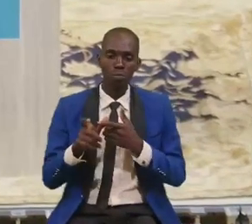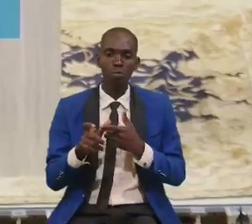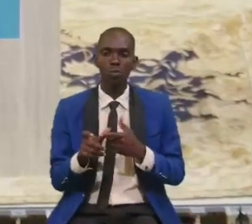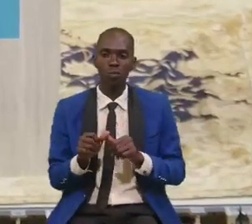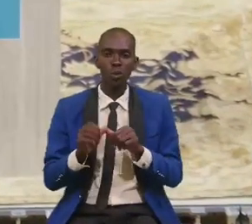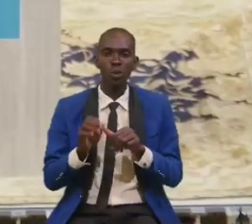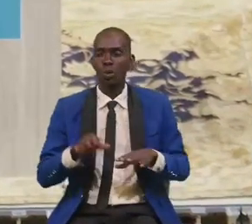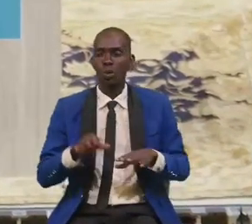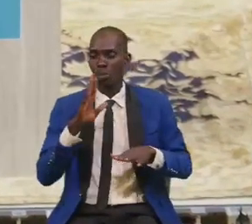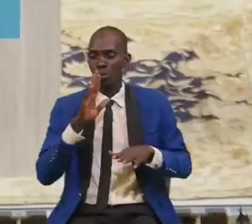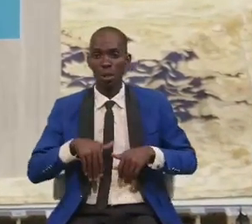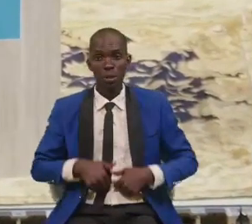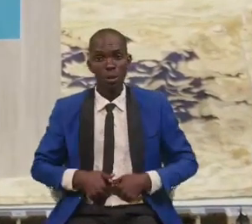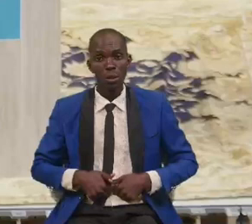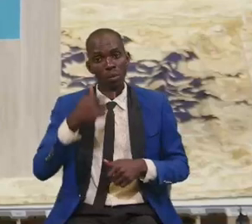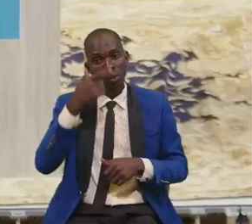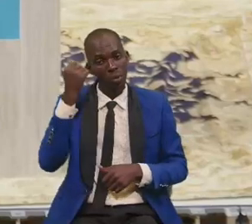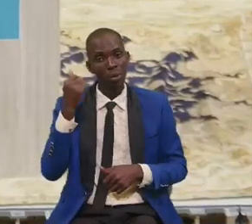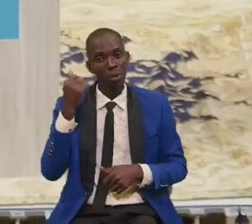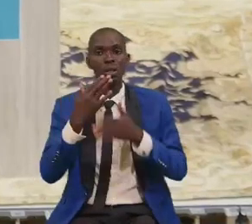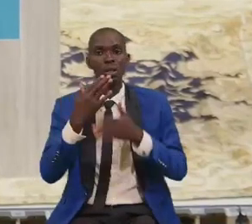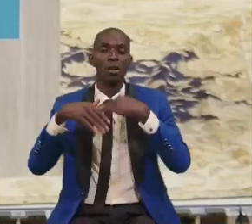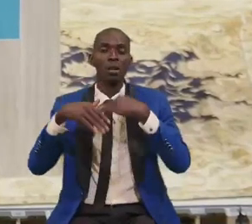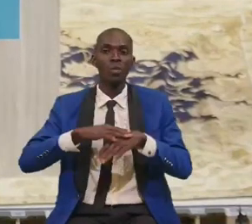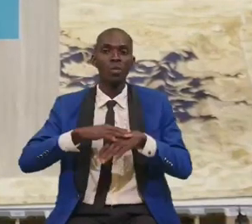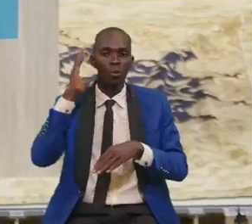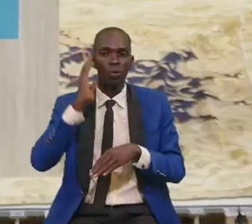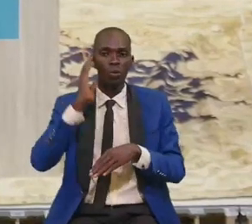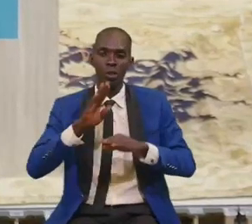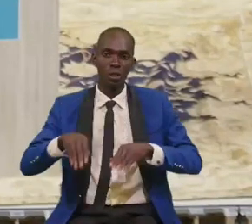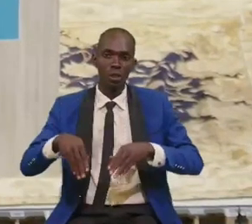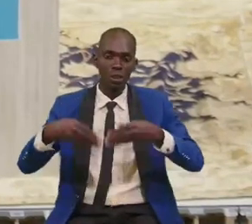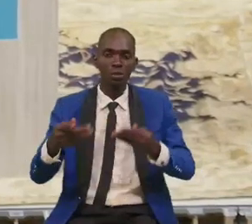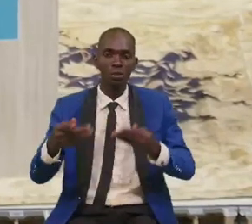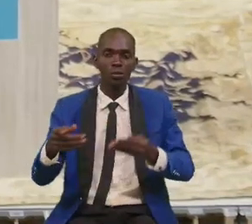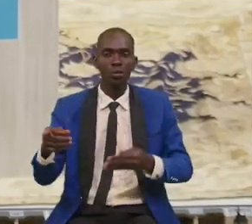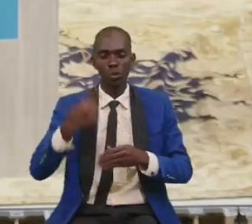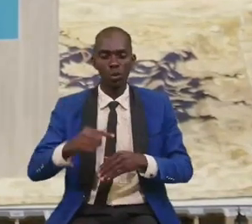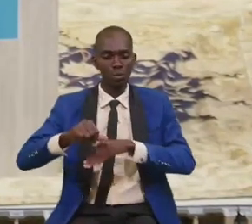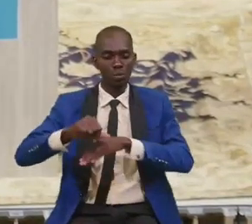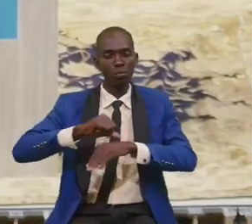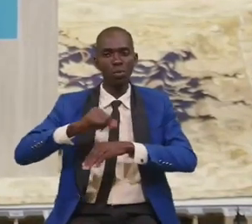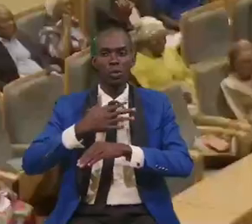Ne sois pas fatigué. Parce que le ciel va pourvoir l'onction, la puissance,